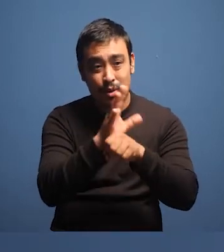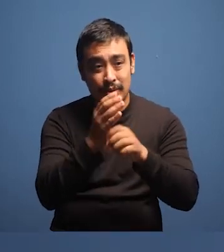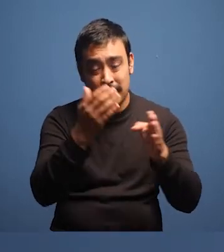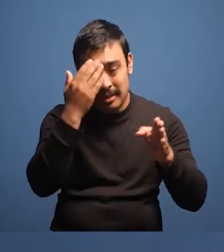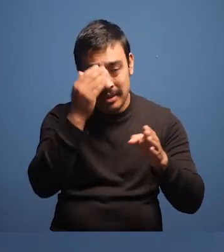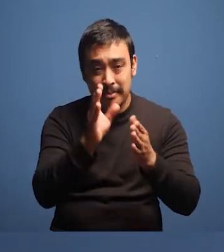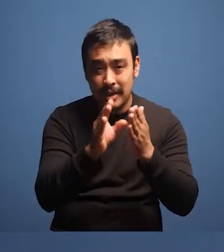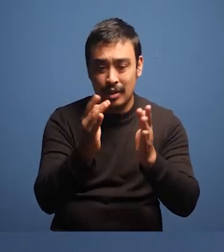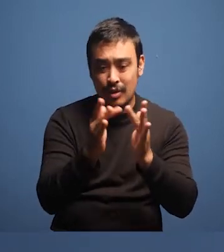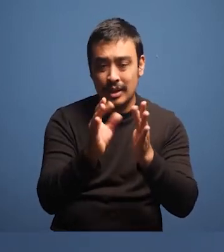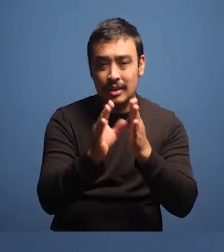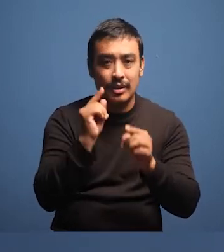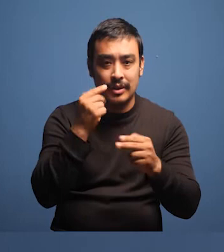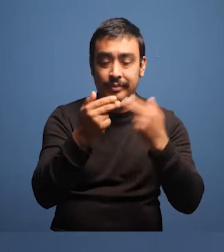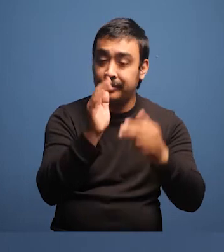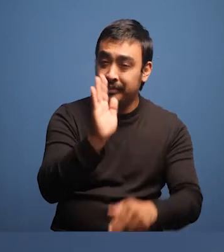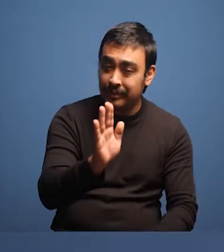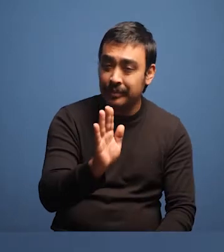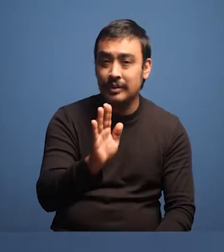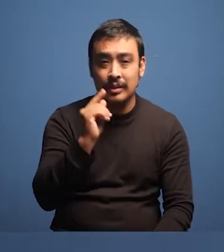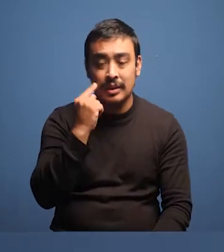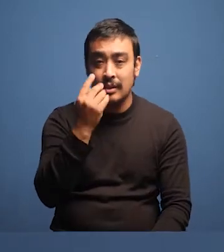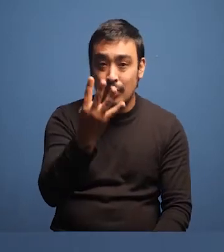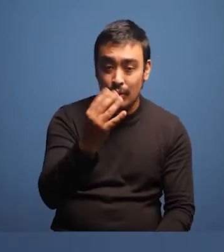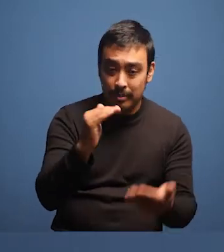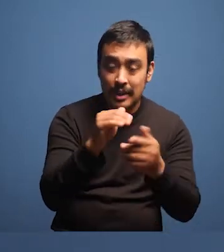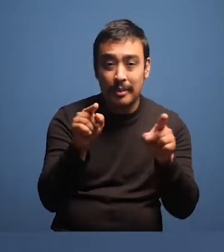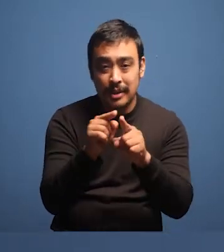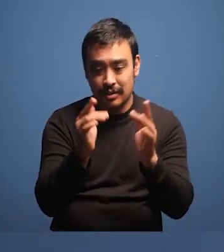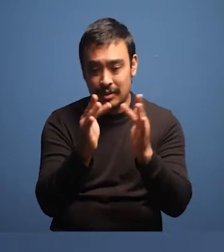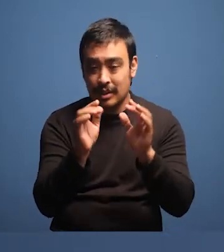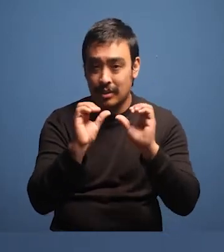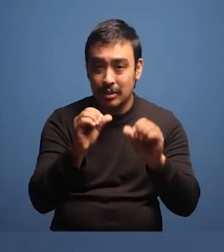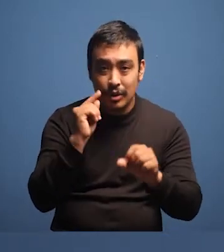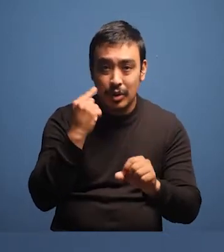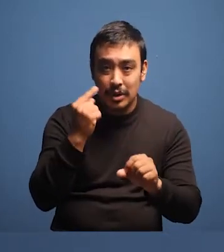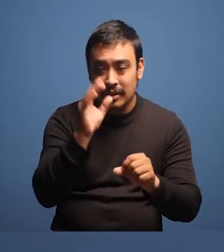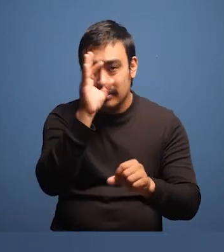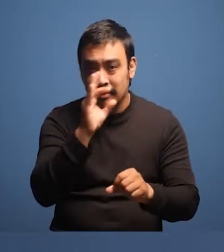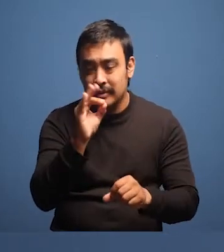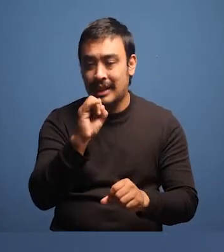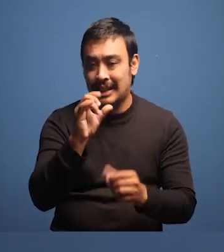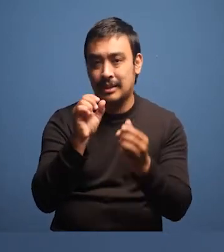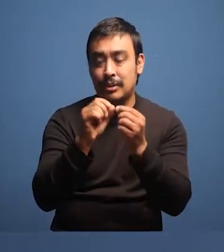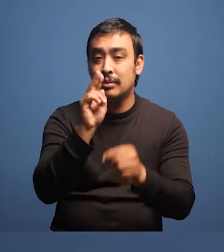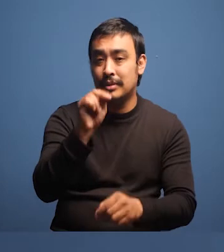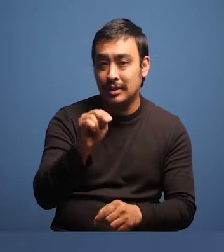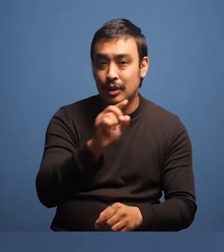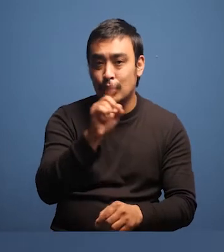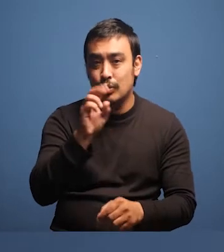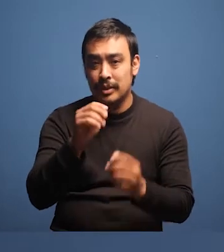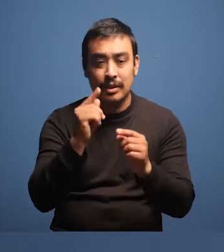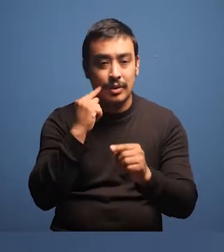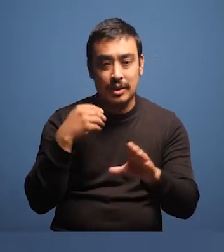क्लासेसहरू त भर्चुअली नै गइरहेको छ 4 क्लासको बच्चाहरूको पनि अनलाइन क्लासेसको लागि उनीहरूले फेसबुक आइडी क्रिएट गर्नुपर्ने जुमबाट क्लास